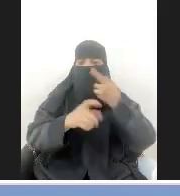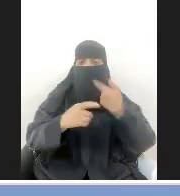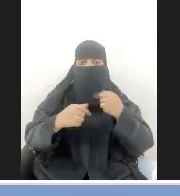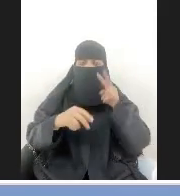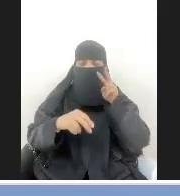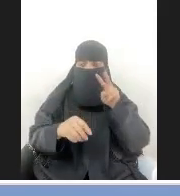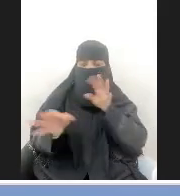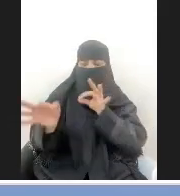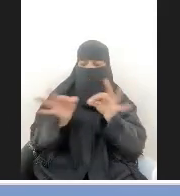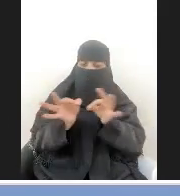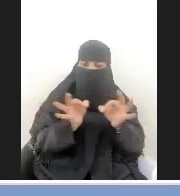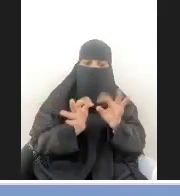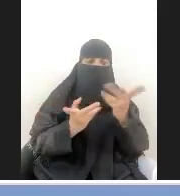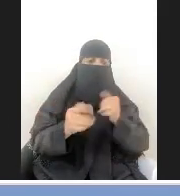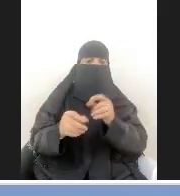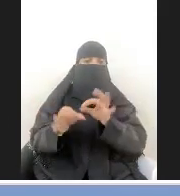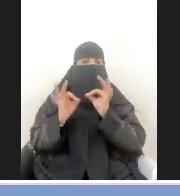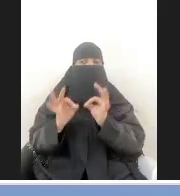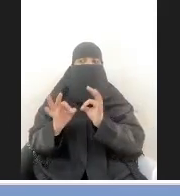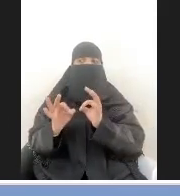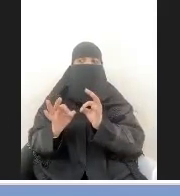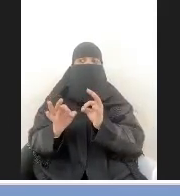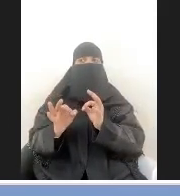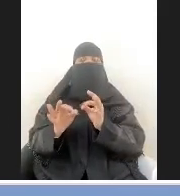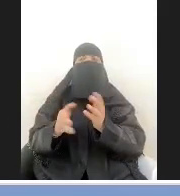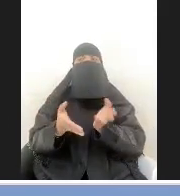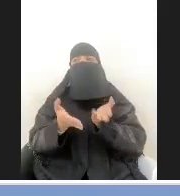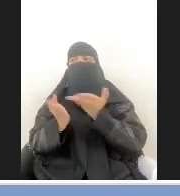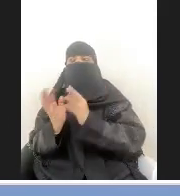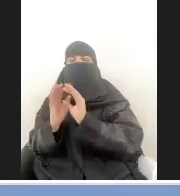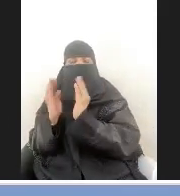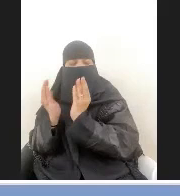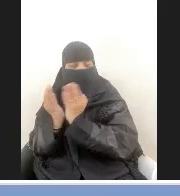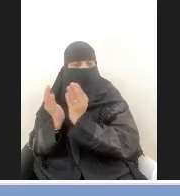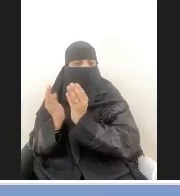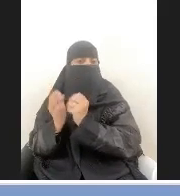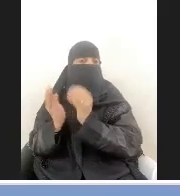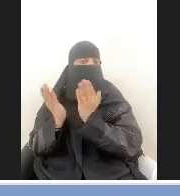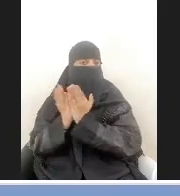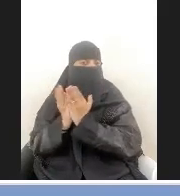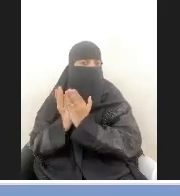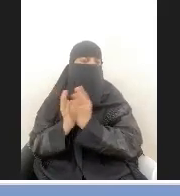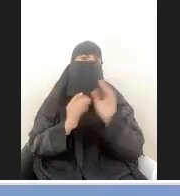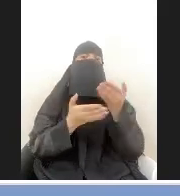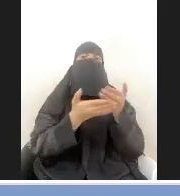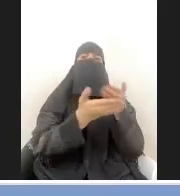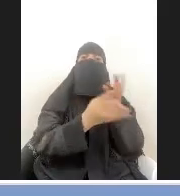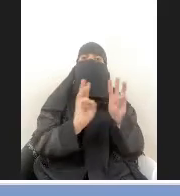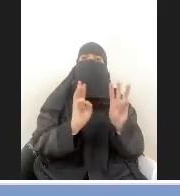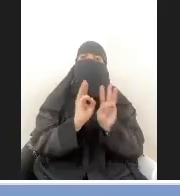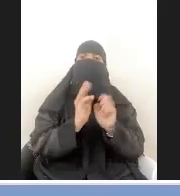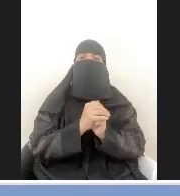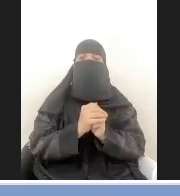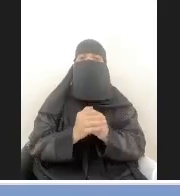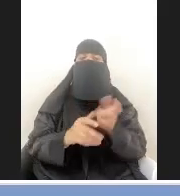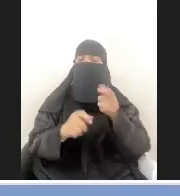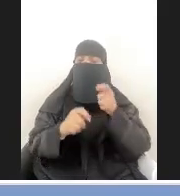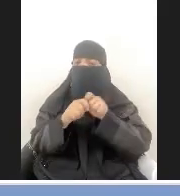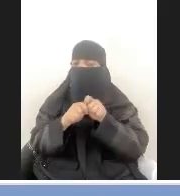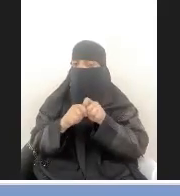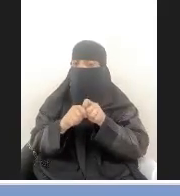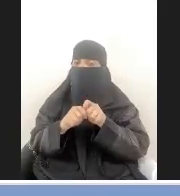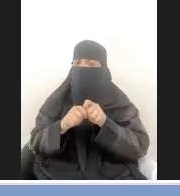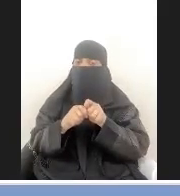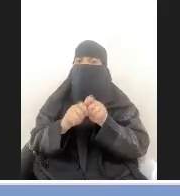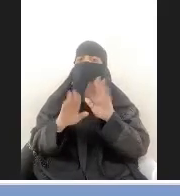هيكون أونلاين وإيش هيكون حضوري، هتكون بطريقة أسهل بكثير. فأيوة، نصيحتي في